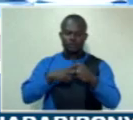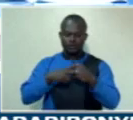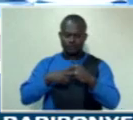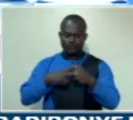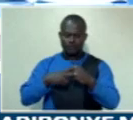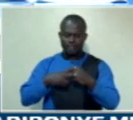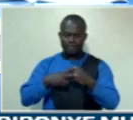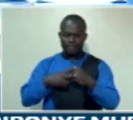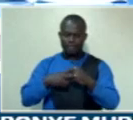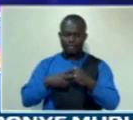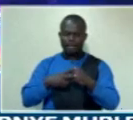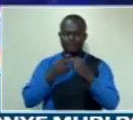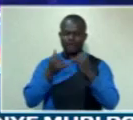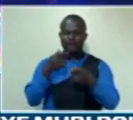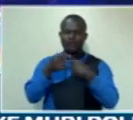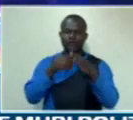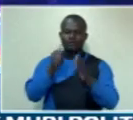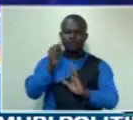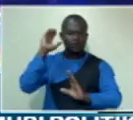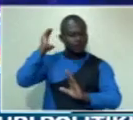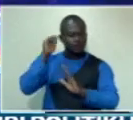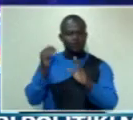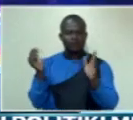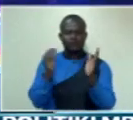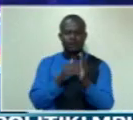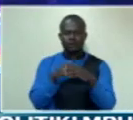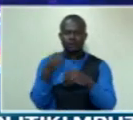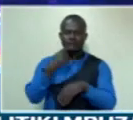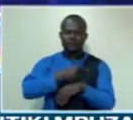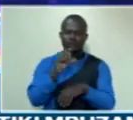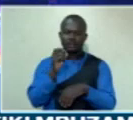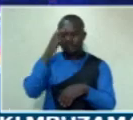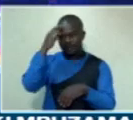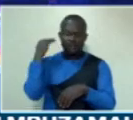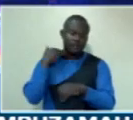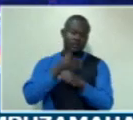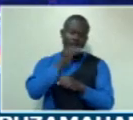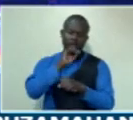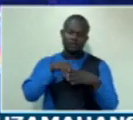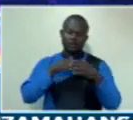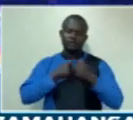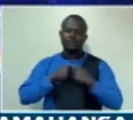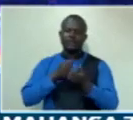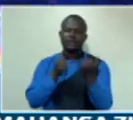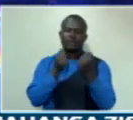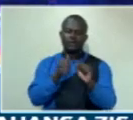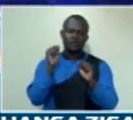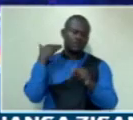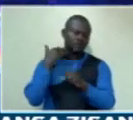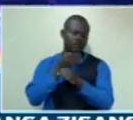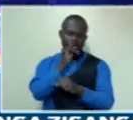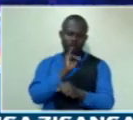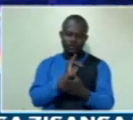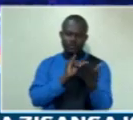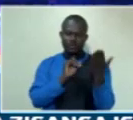27. Reka dukomereze muri aya makuru n'ubundi turi mu minsi ijana yo kwibuka genocide yakorewe abatutsi mu Rwanda. Abarokotse genocide yakorewe